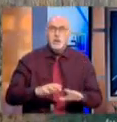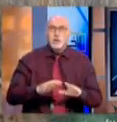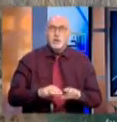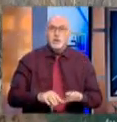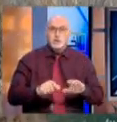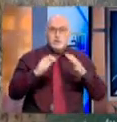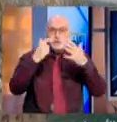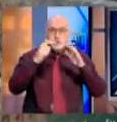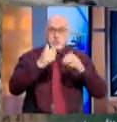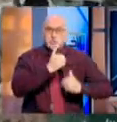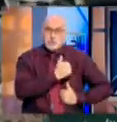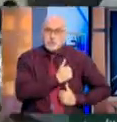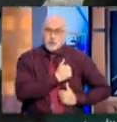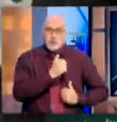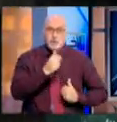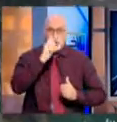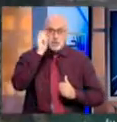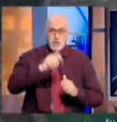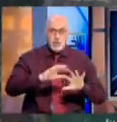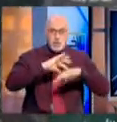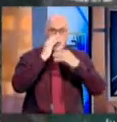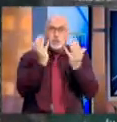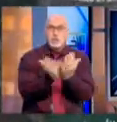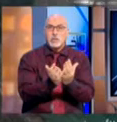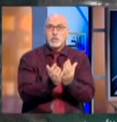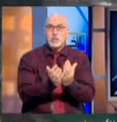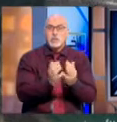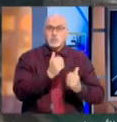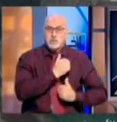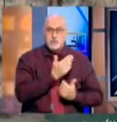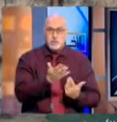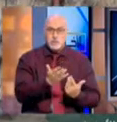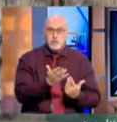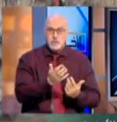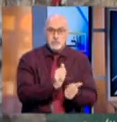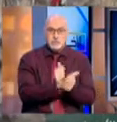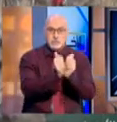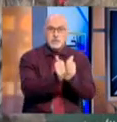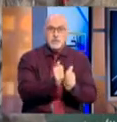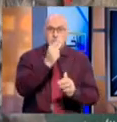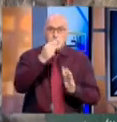من 700 جندي ليصل إجمالي الجنود الذين استسلموا من داخل هذا الموقع إلى